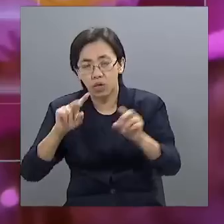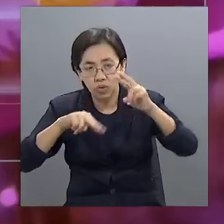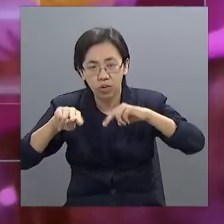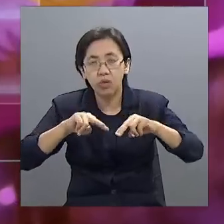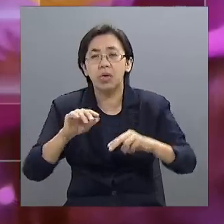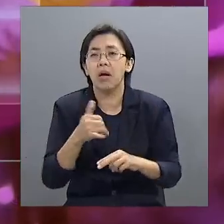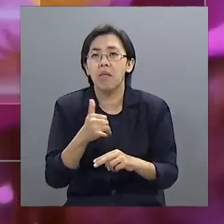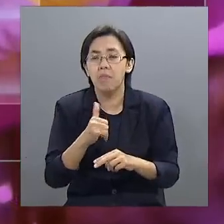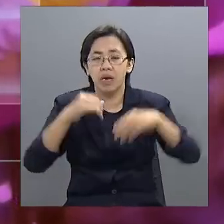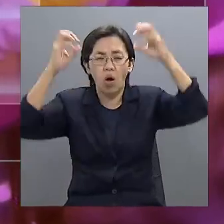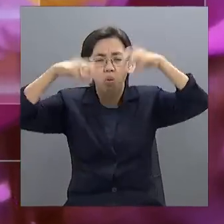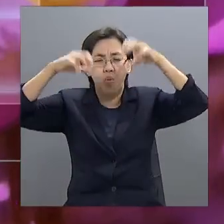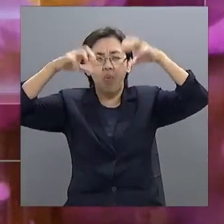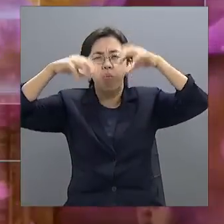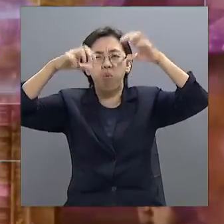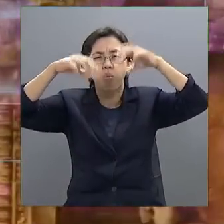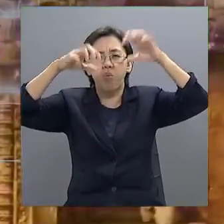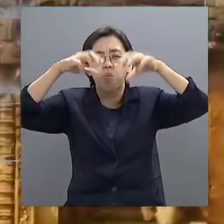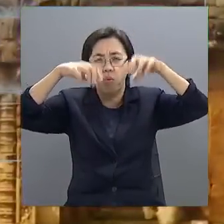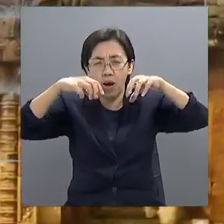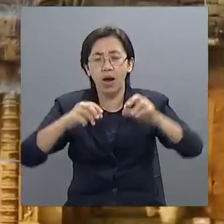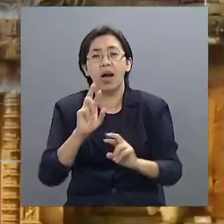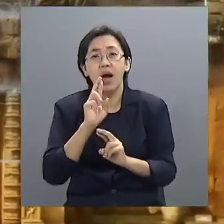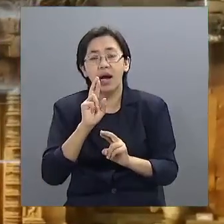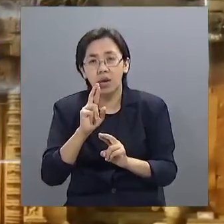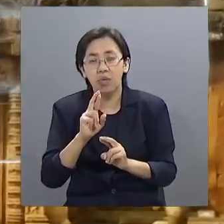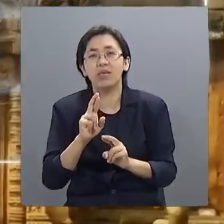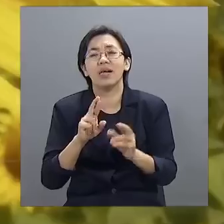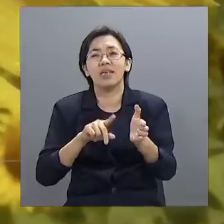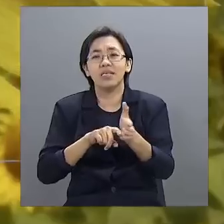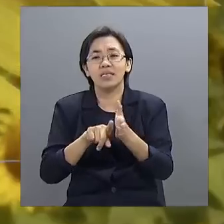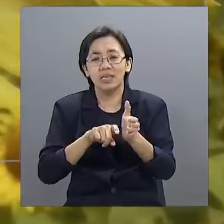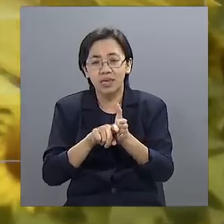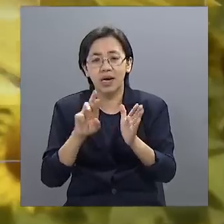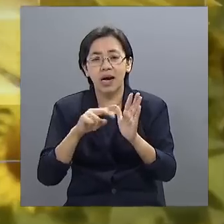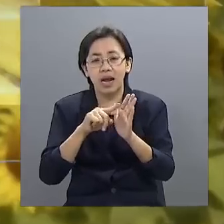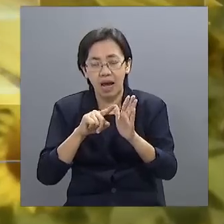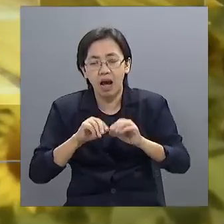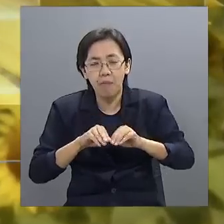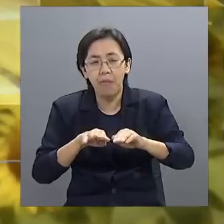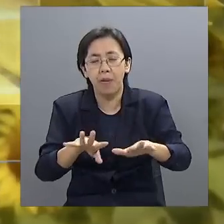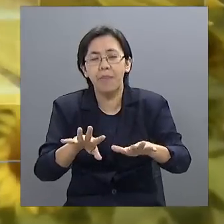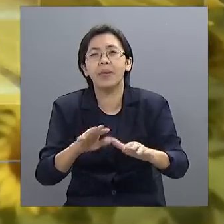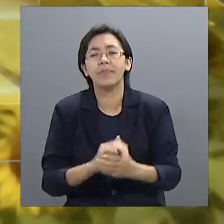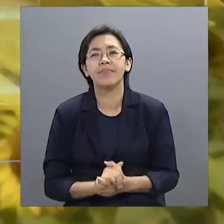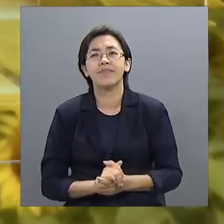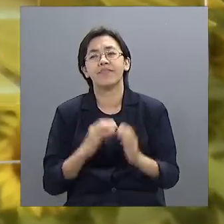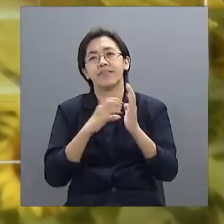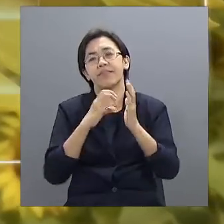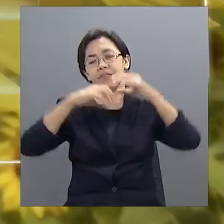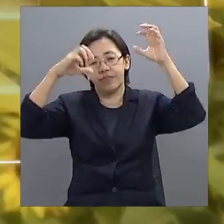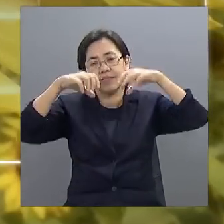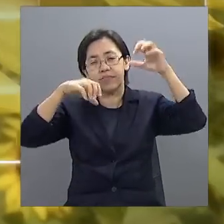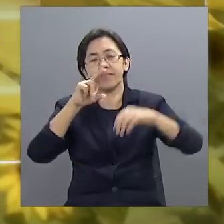นที่ตกหนักนอกจากนี้ก็ควรระวังและป้องกันการระบาดของโรคพืชที่เกิดจากเชื้อราภาคกลางมีฝนฟ้าคะนอง 30-40% ของพื้น